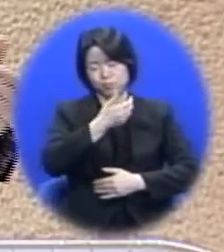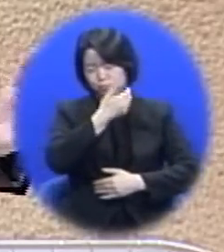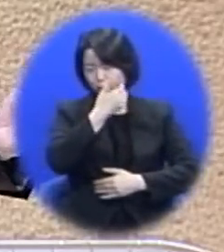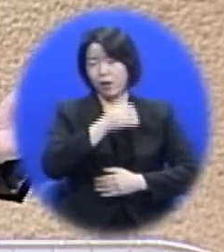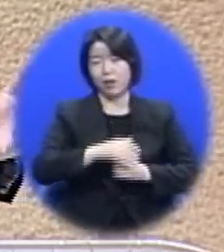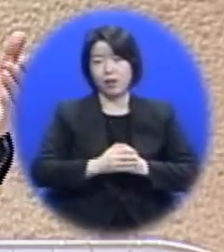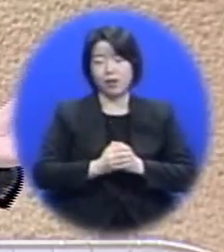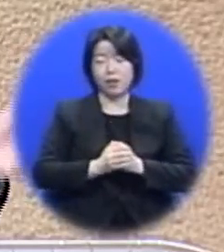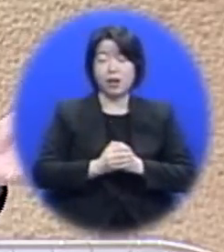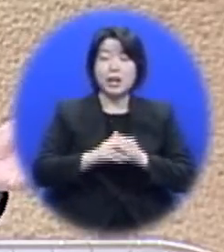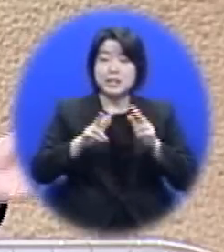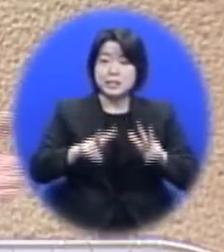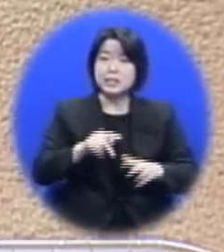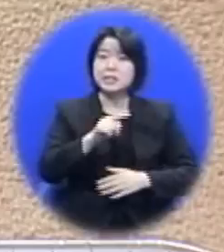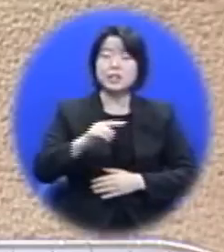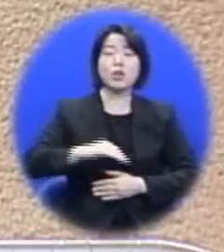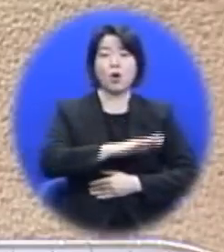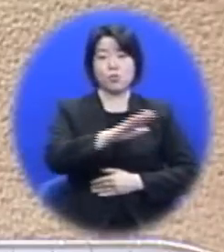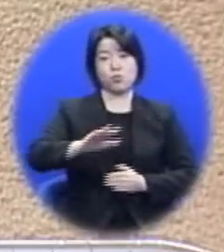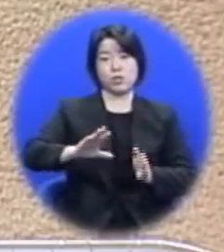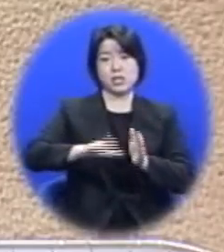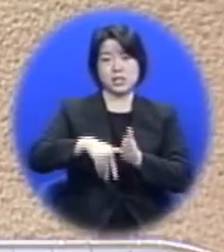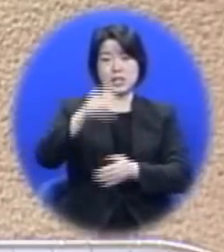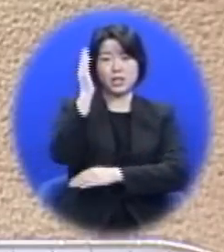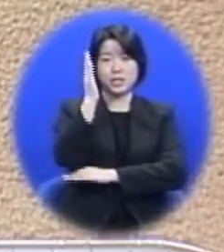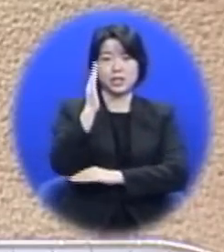그게 지금 우리 시대 이야기입니다.